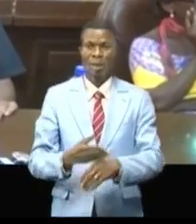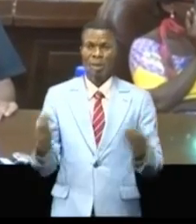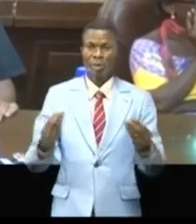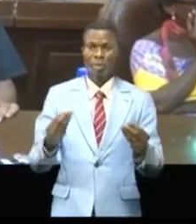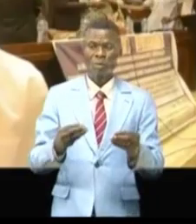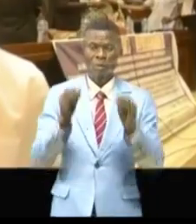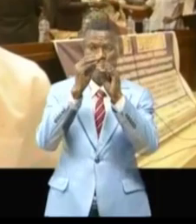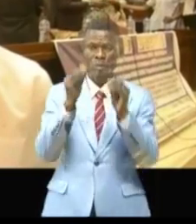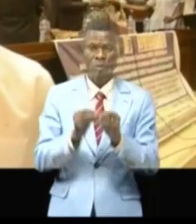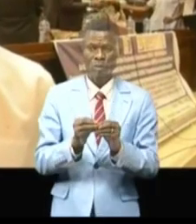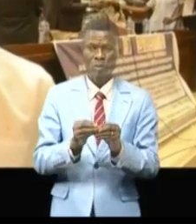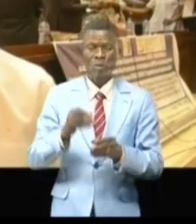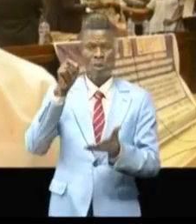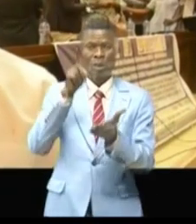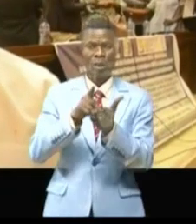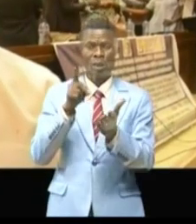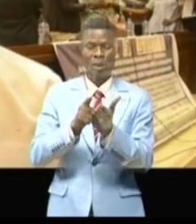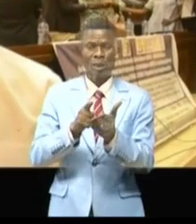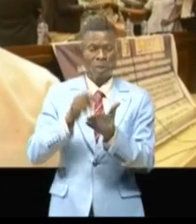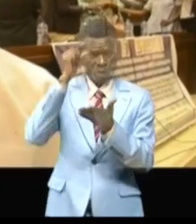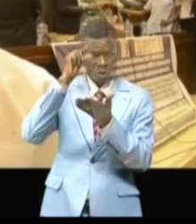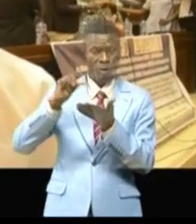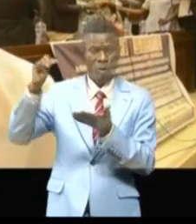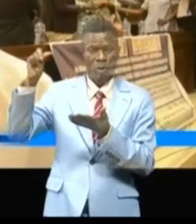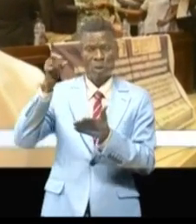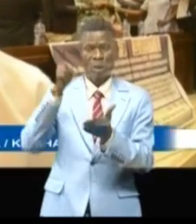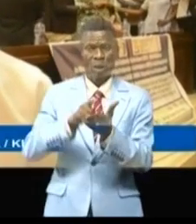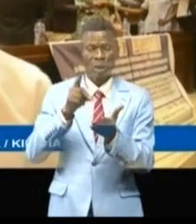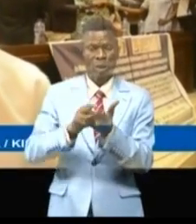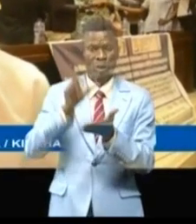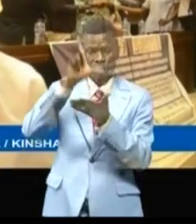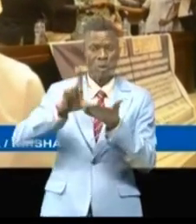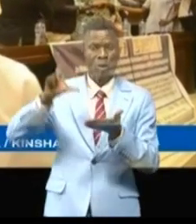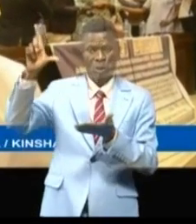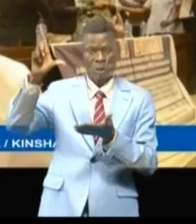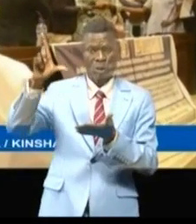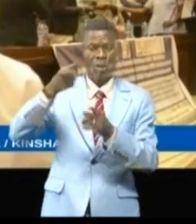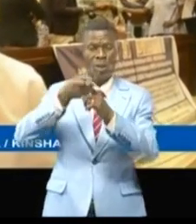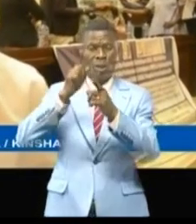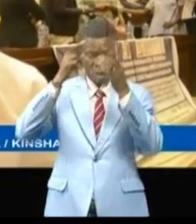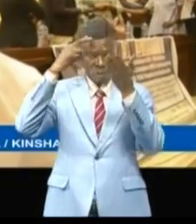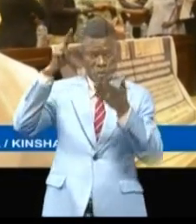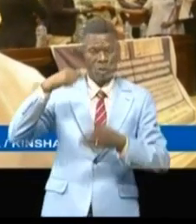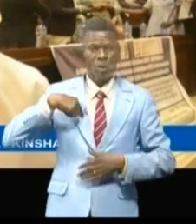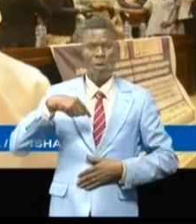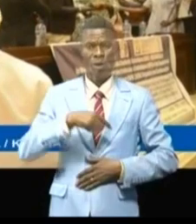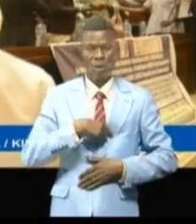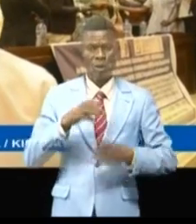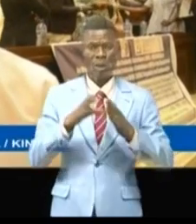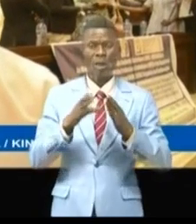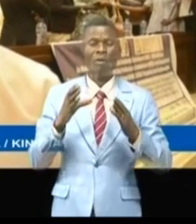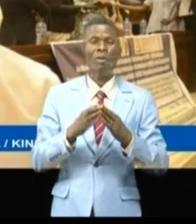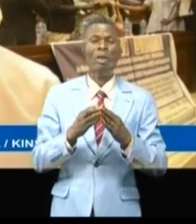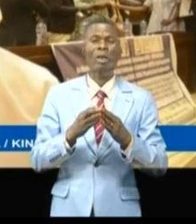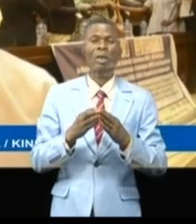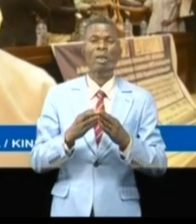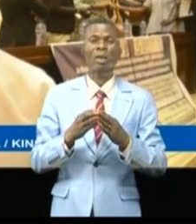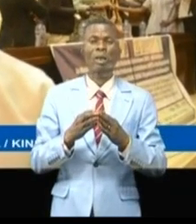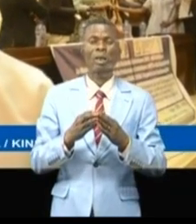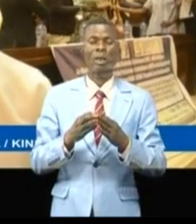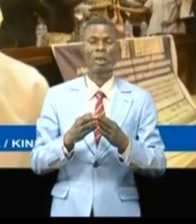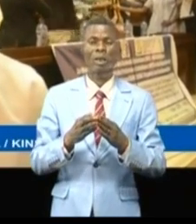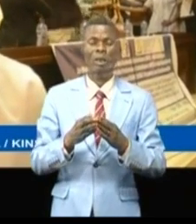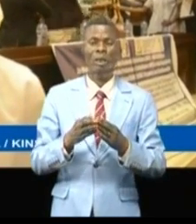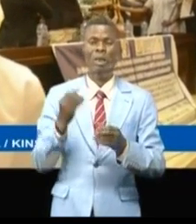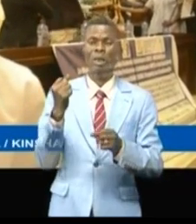aujourd'hui, les diplômés, les graduats, des diplômés de licence qui sortent de nos universités avec des carences